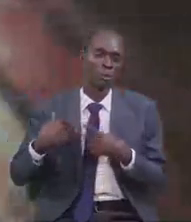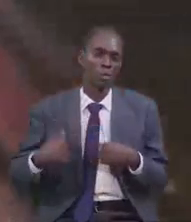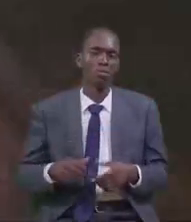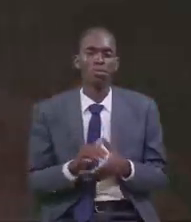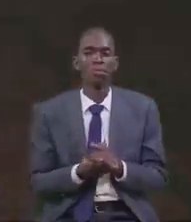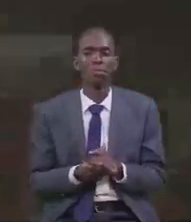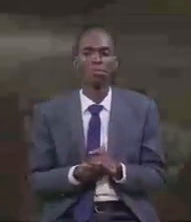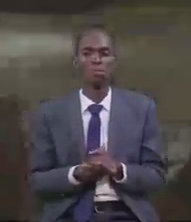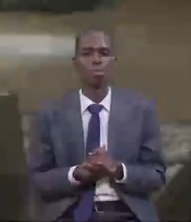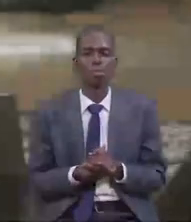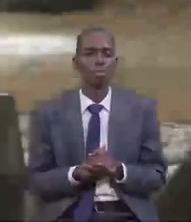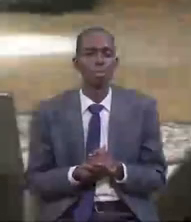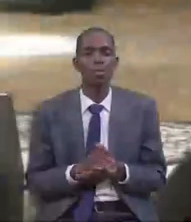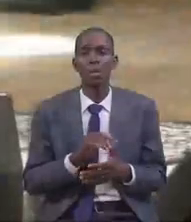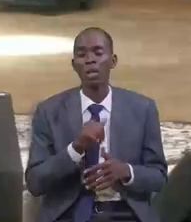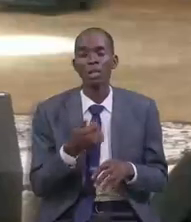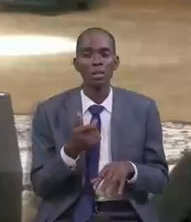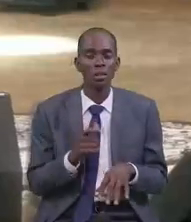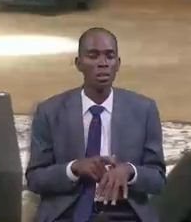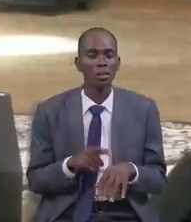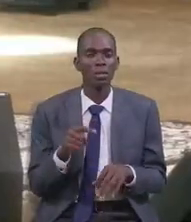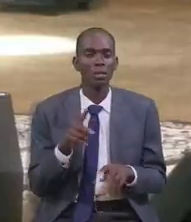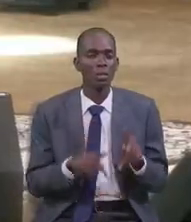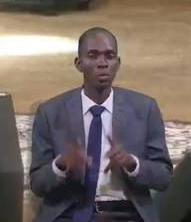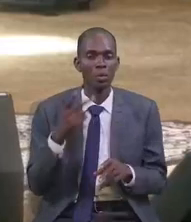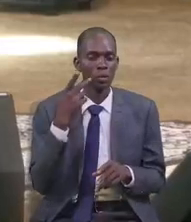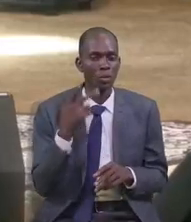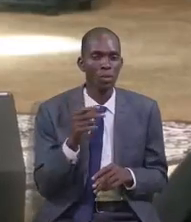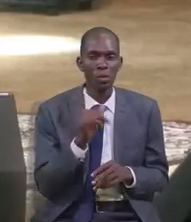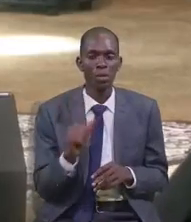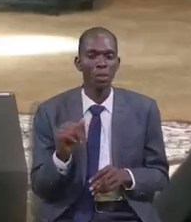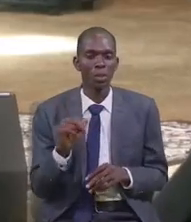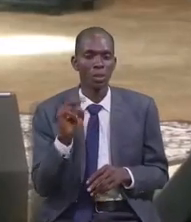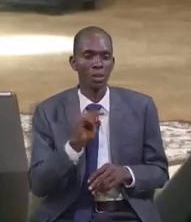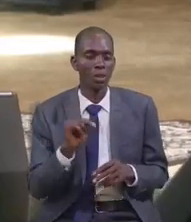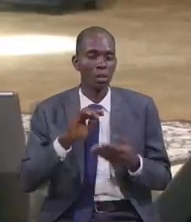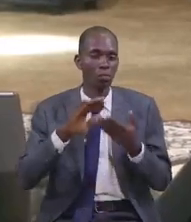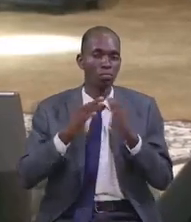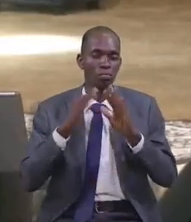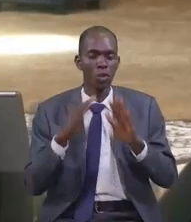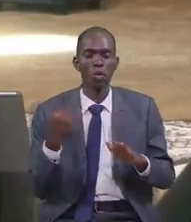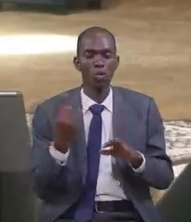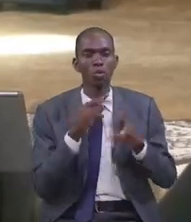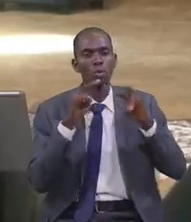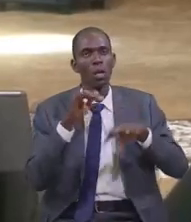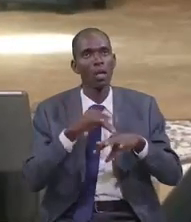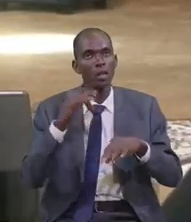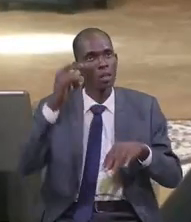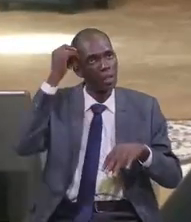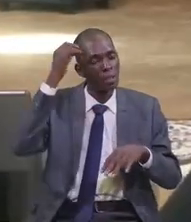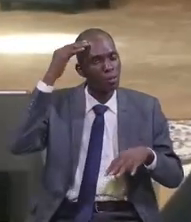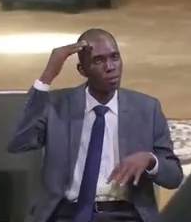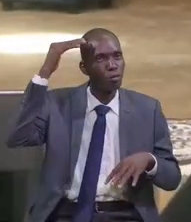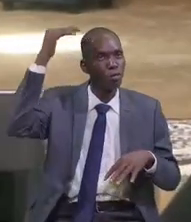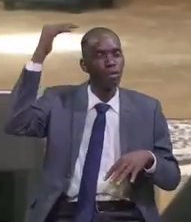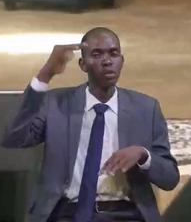Israélites, quand ils voient un Nazaréen, ils ne regardent que sa tête, ils ne considèrent